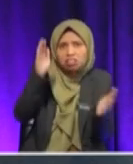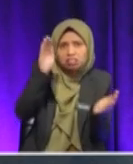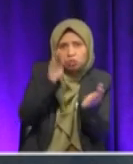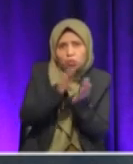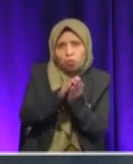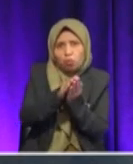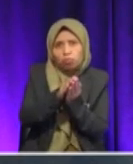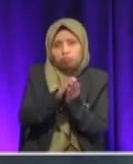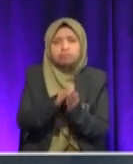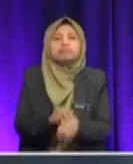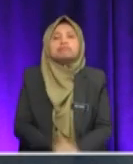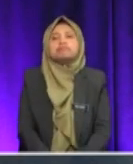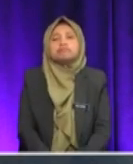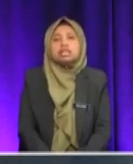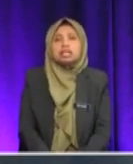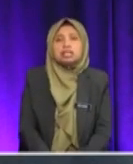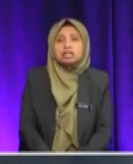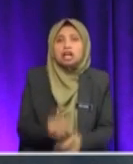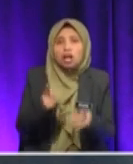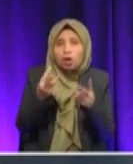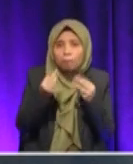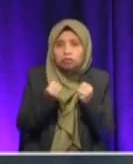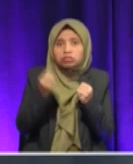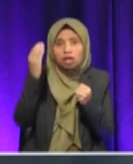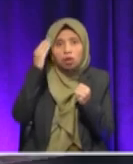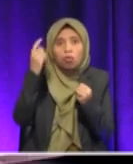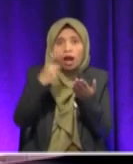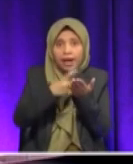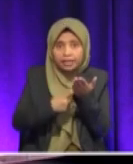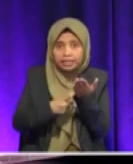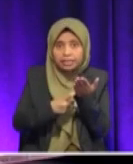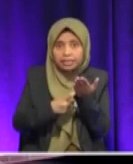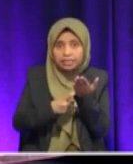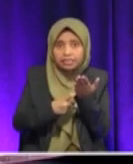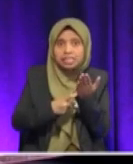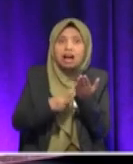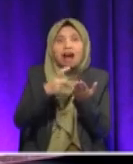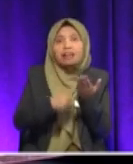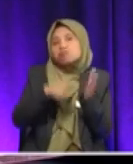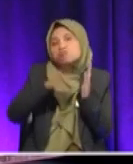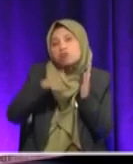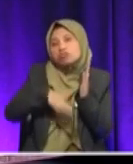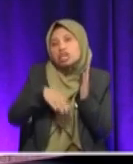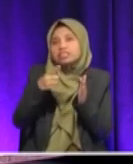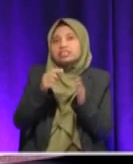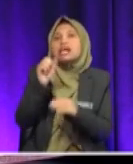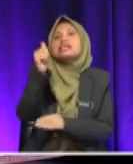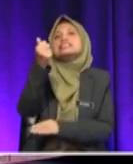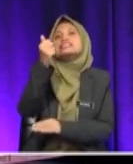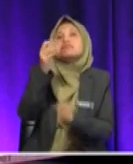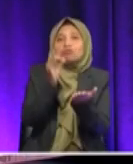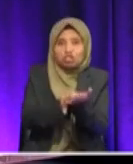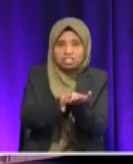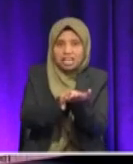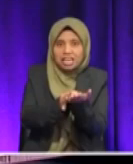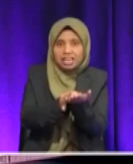jerawat membuka Oke kalau ndak tahu agar dia AC gua bagi murah jelek assyafiq akrab detik20 sin10